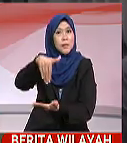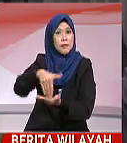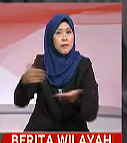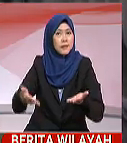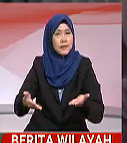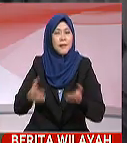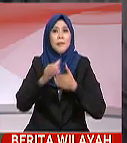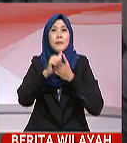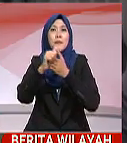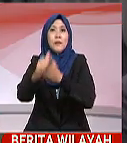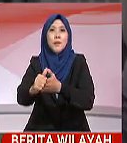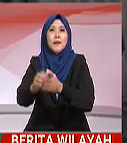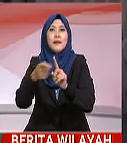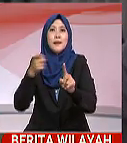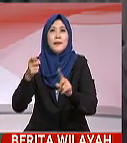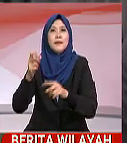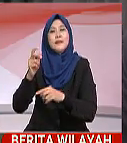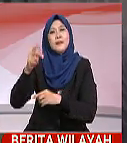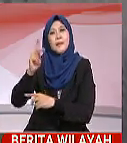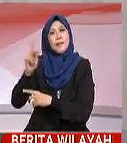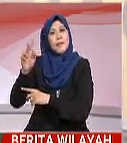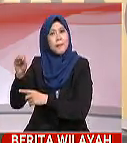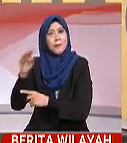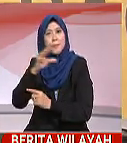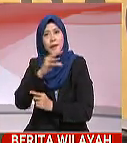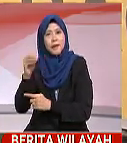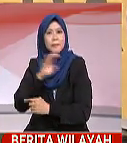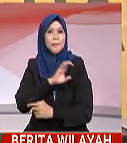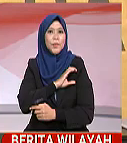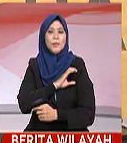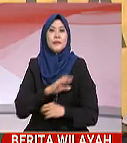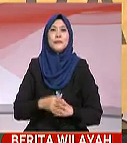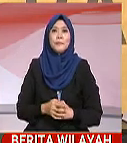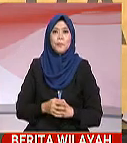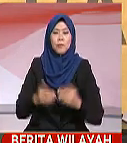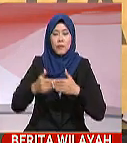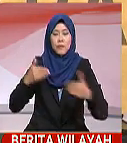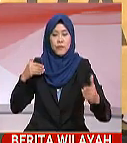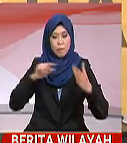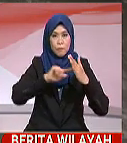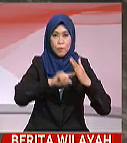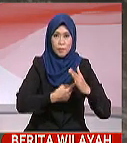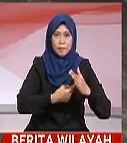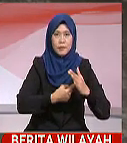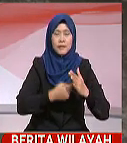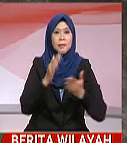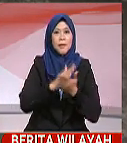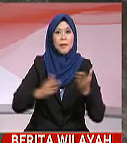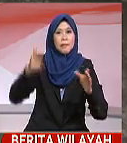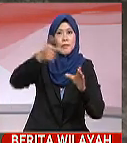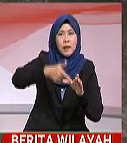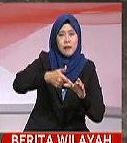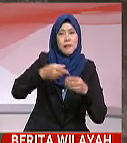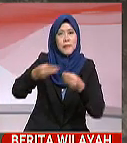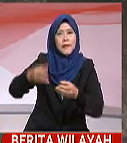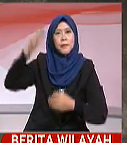panduan daripada pihak berkuasa tempatan, KKM dan juga pihak polis. Sebelum sesi bermula, pihak stesen akan memberikan